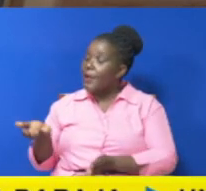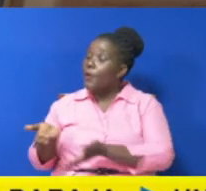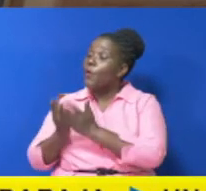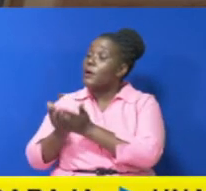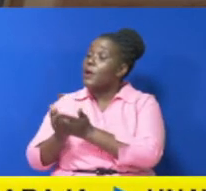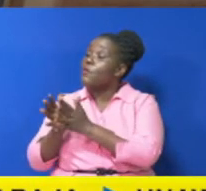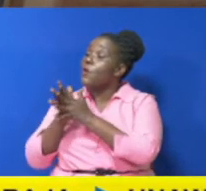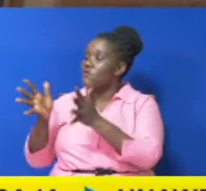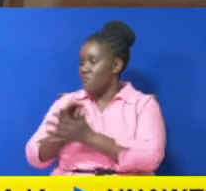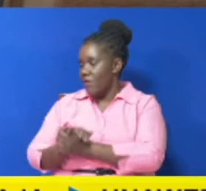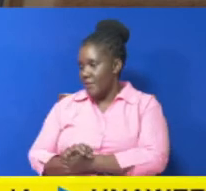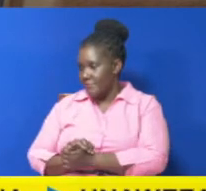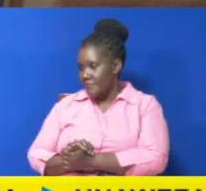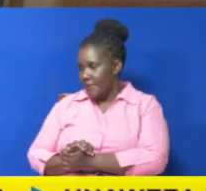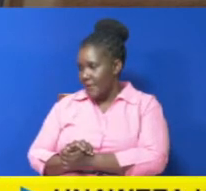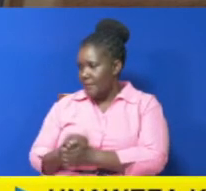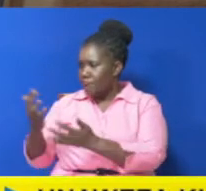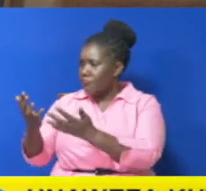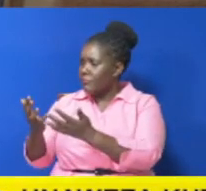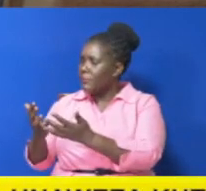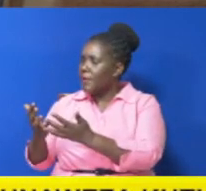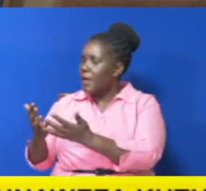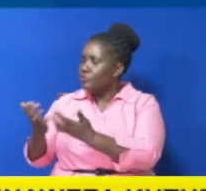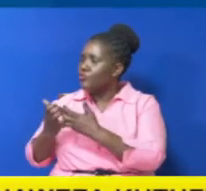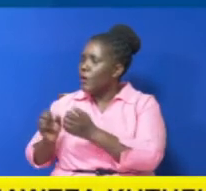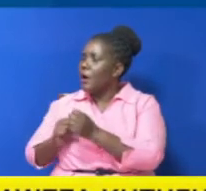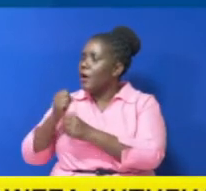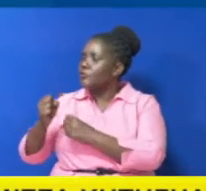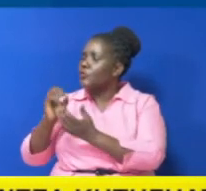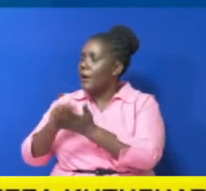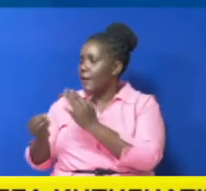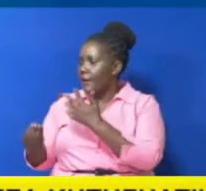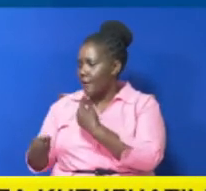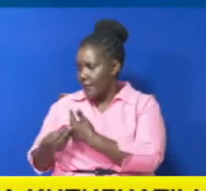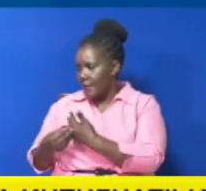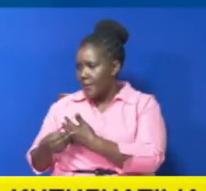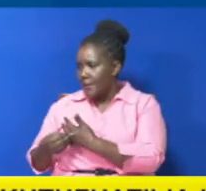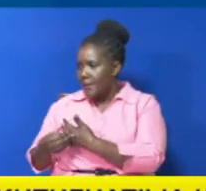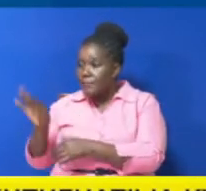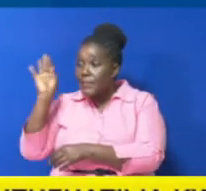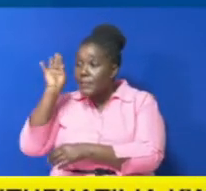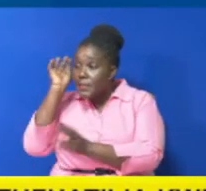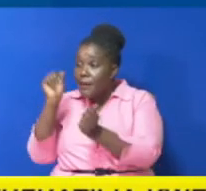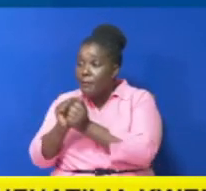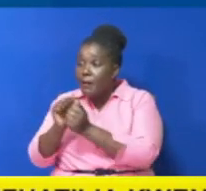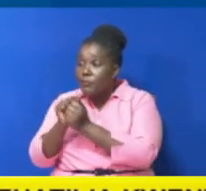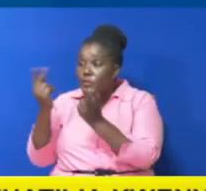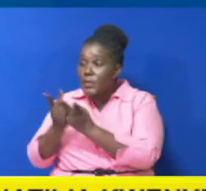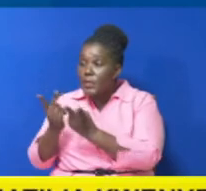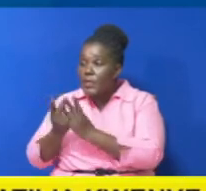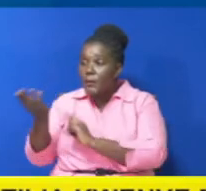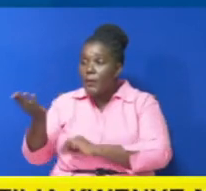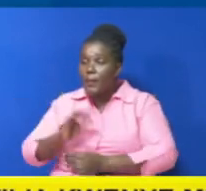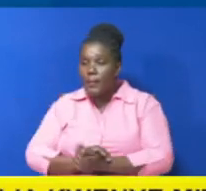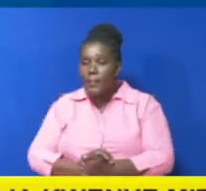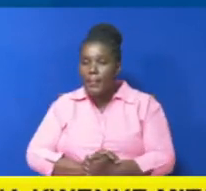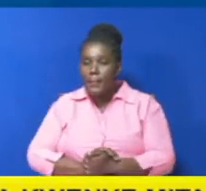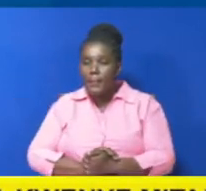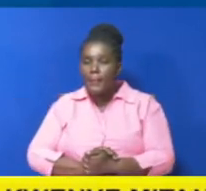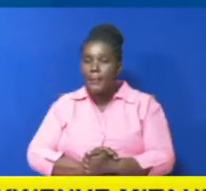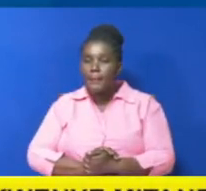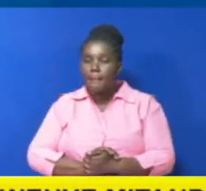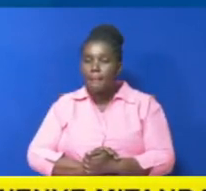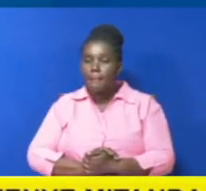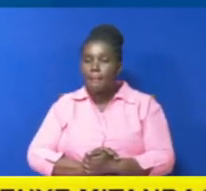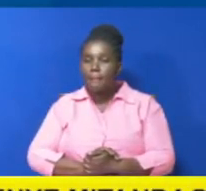haya, ni hatua gani labda mnazichukua mnapopata kesi kama hizo za usafirishaji haramu wa binadamu, na